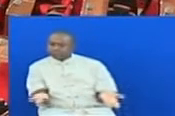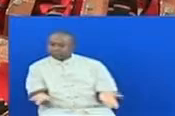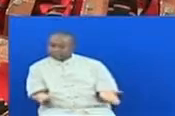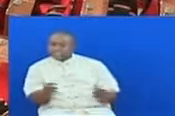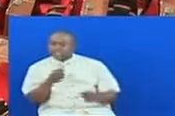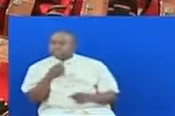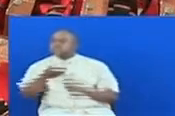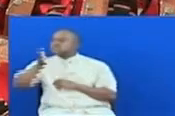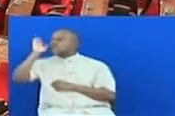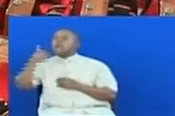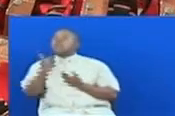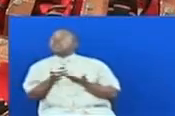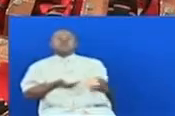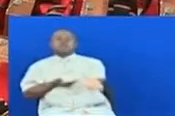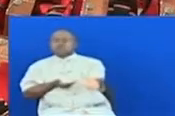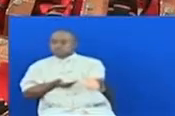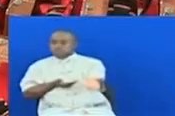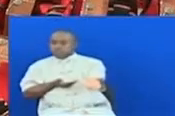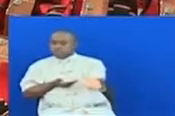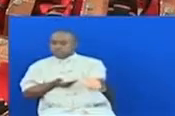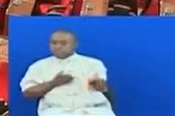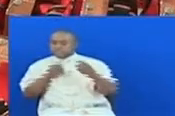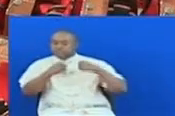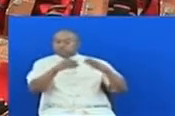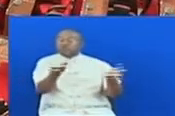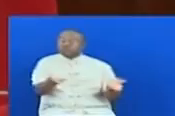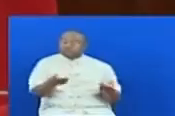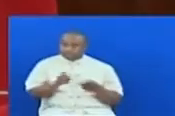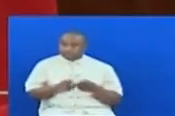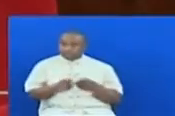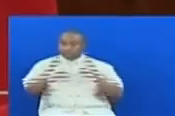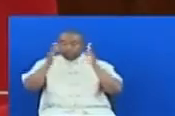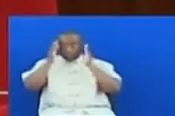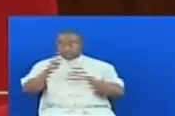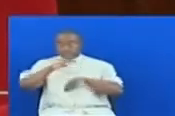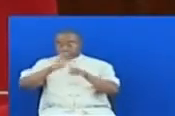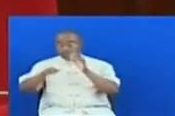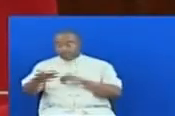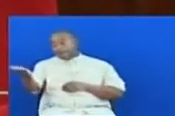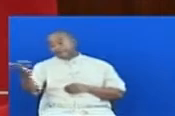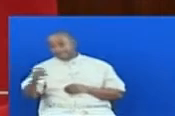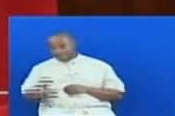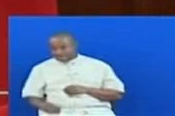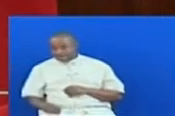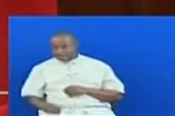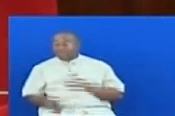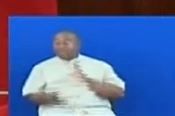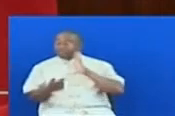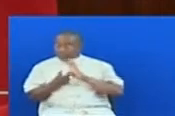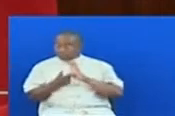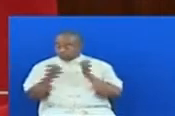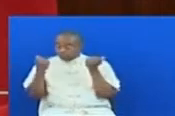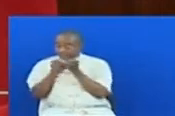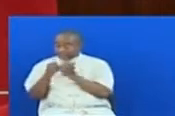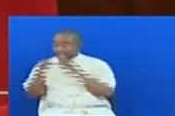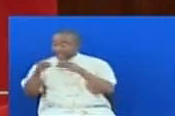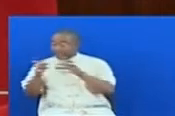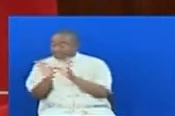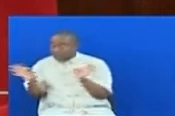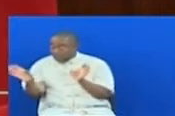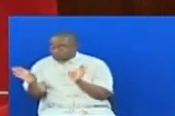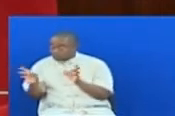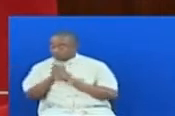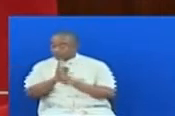bungeni, limetekelezwa kwa ufanisi upi? Mheshimiwa naibu spika, tukifanya hivyo maazimio